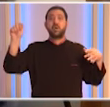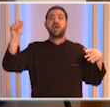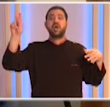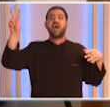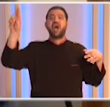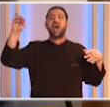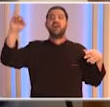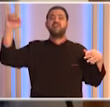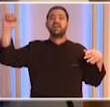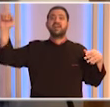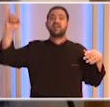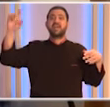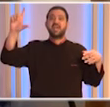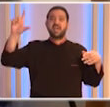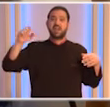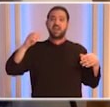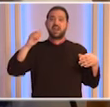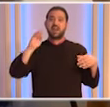la Fecioara Maria în Nazaret